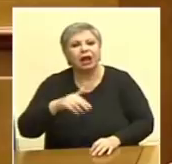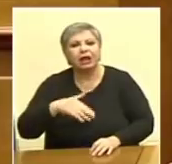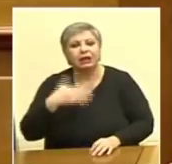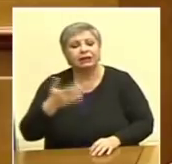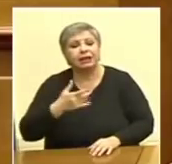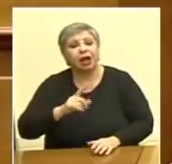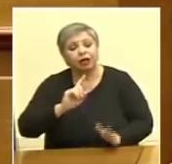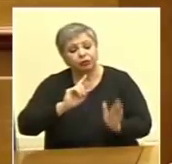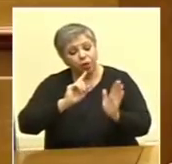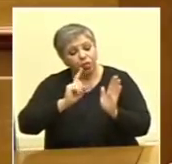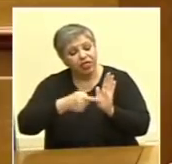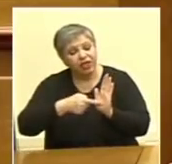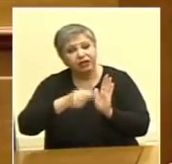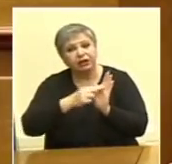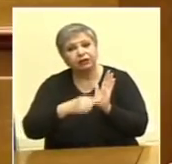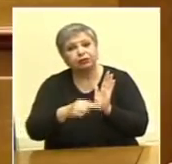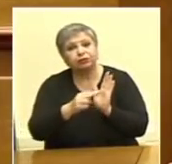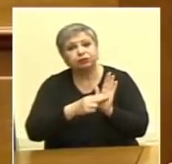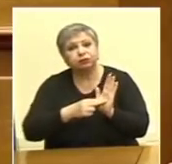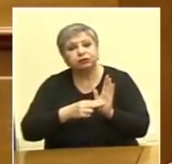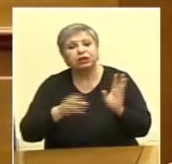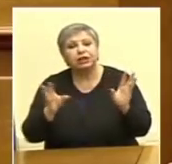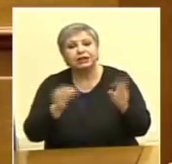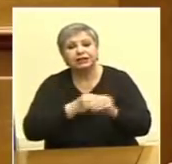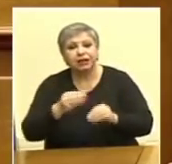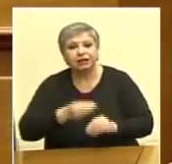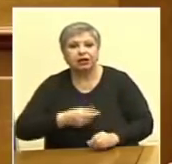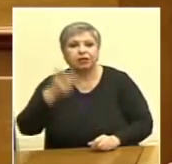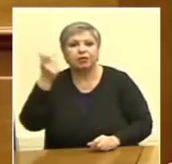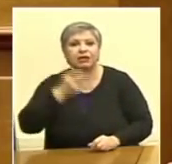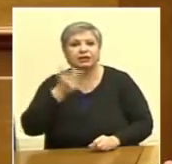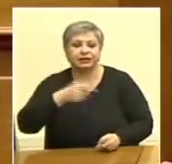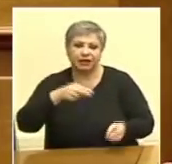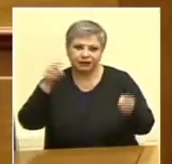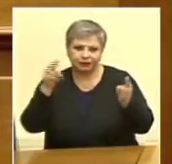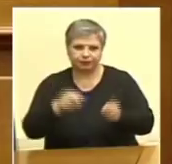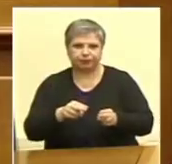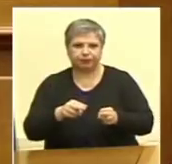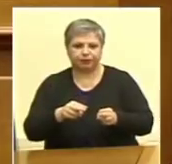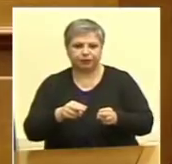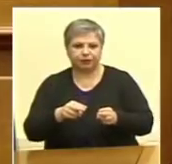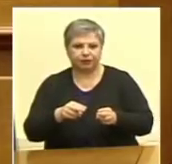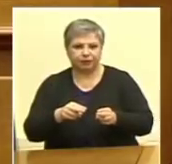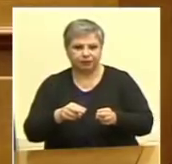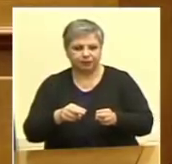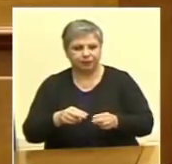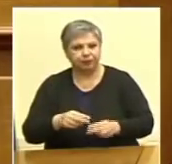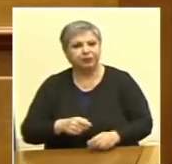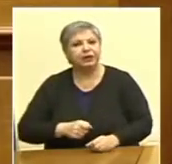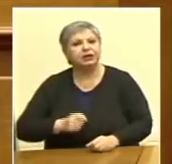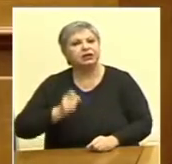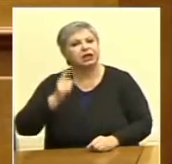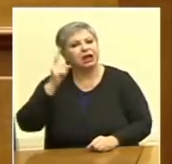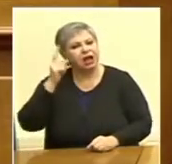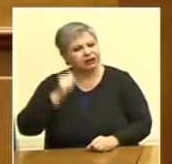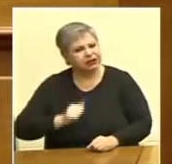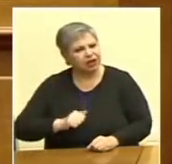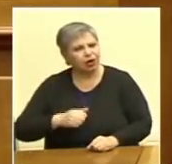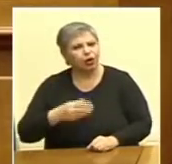διατάξεων περί μείωσης συντάξεων». Ξέρω μάλιστα ότι είναι πολλοί αυτοί οι οποίοι